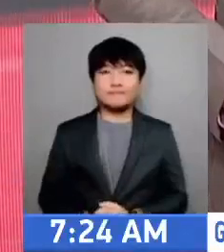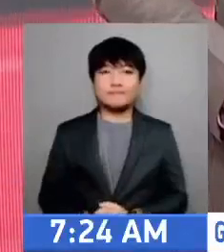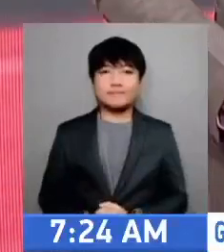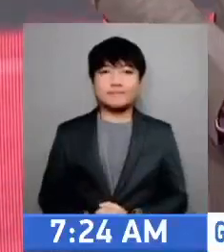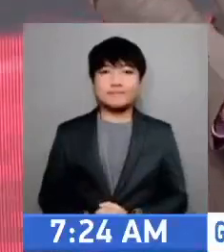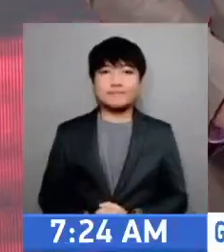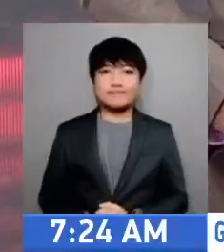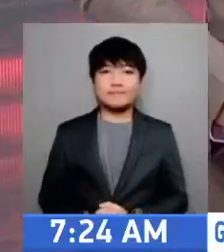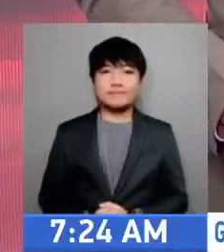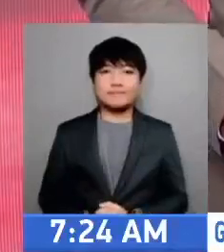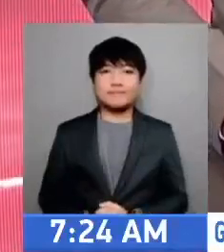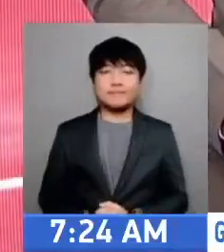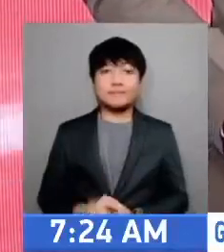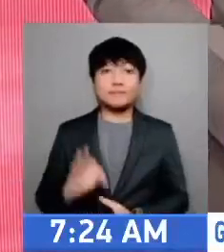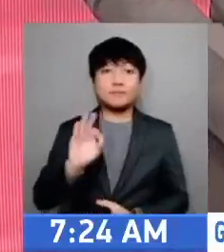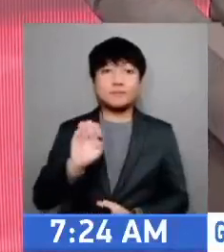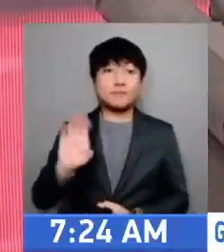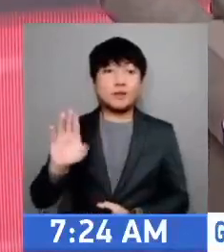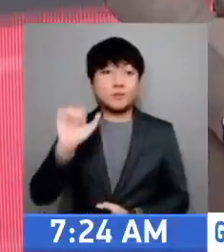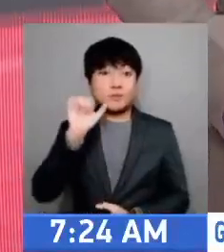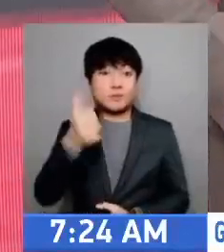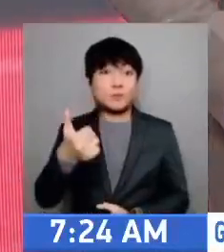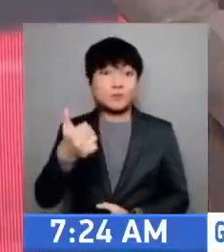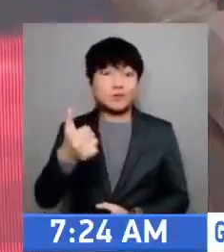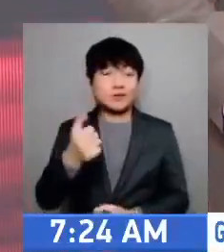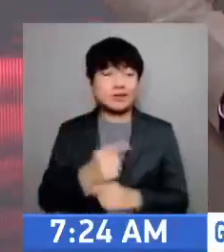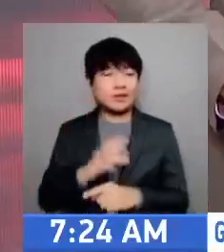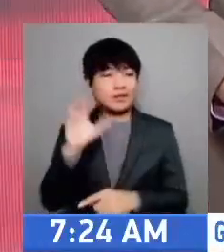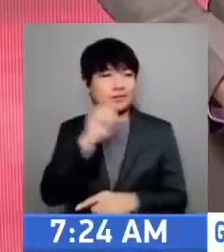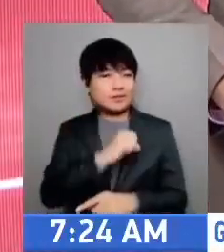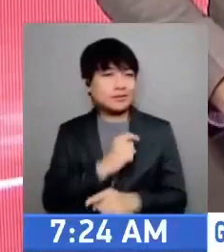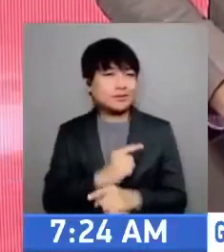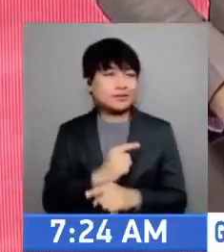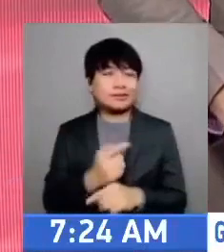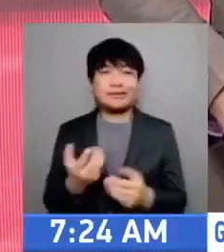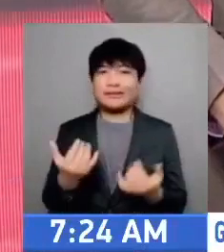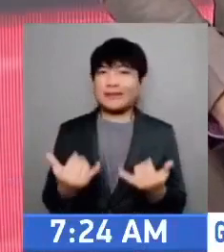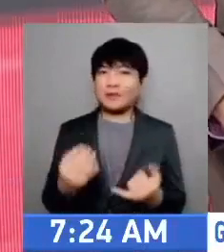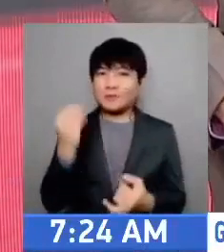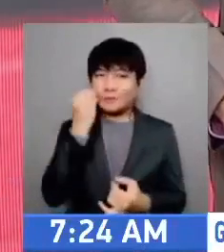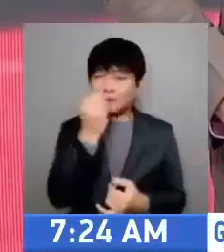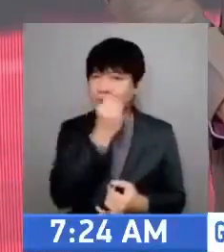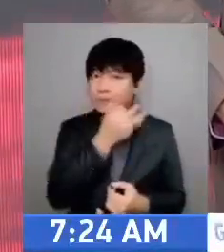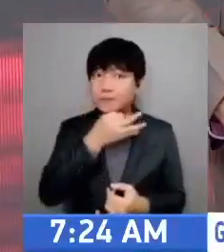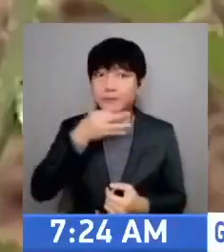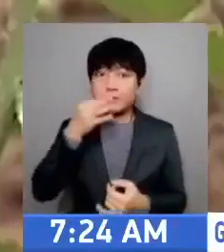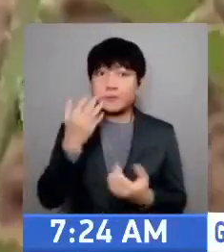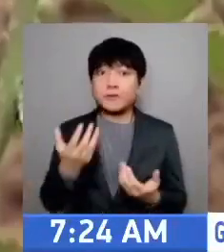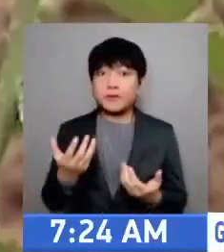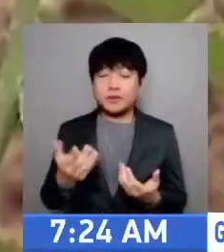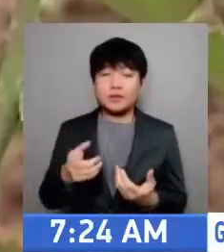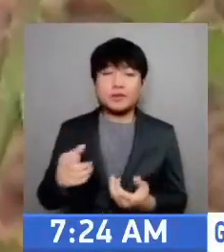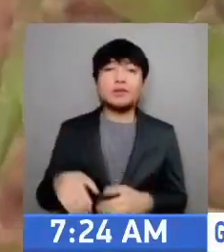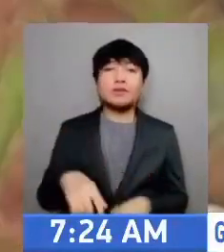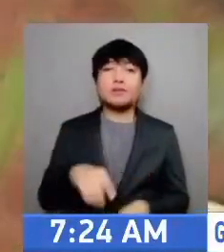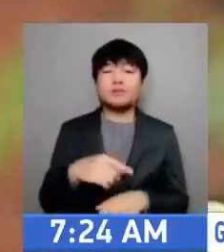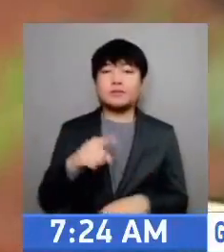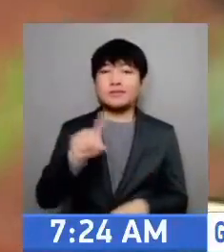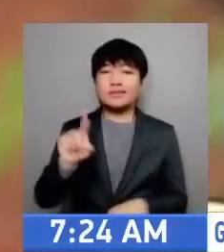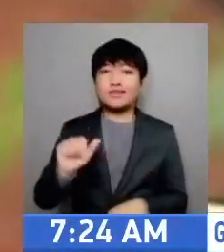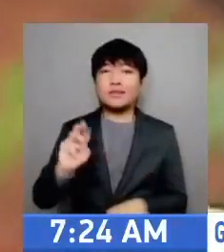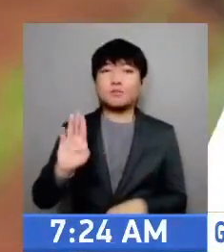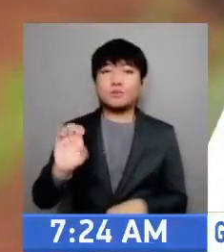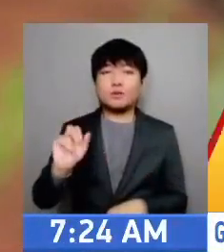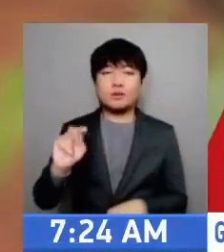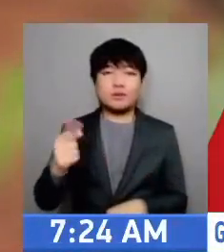Pebrero na po bukas. Hindi ko na malayan yun na. Kaya handa na ang isang flower farm sa Zamboanga City. Ayon sa mga flower grower, halos 3 buwan